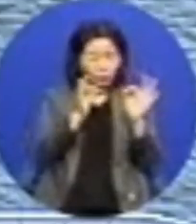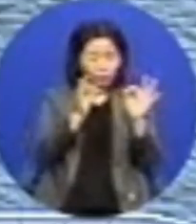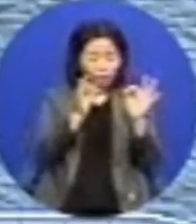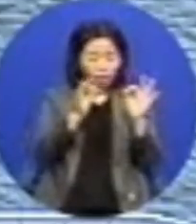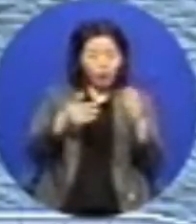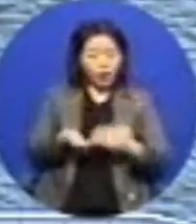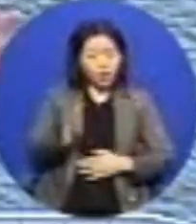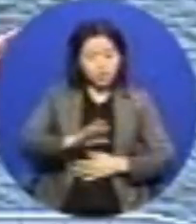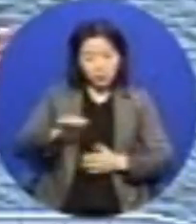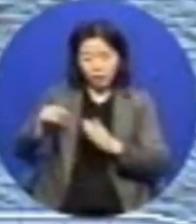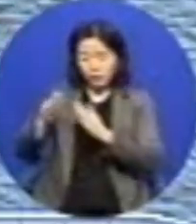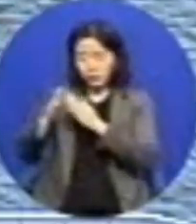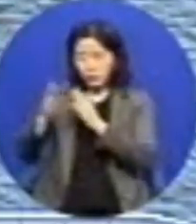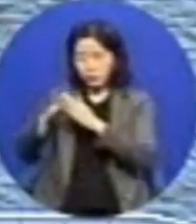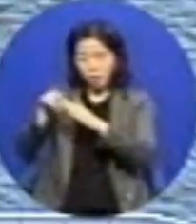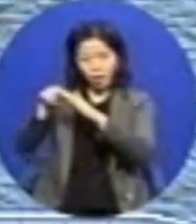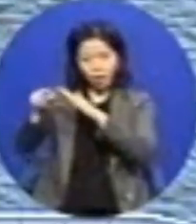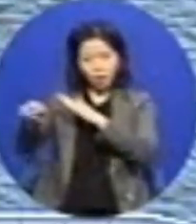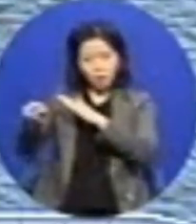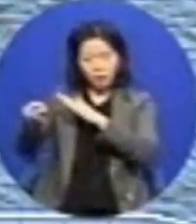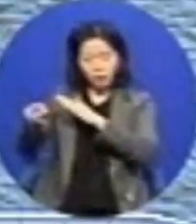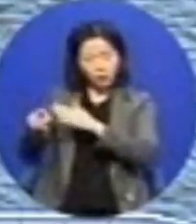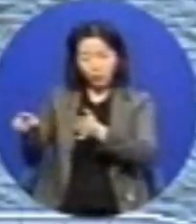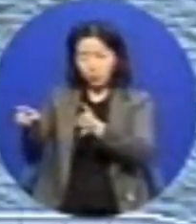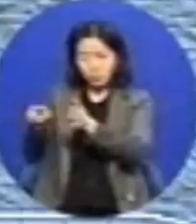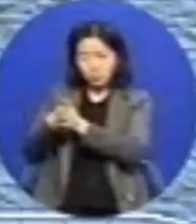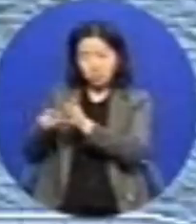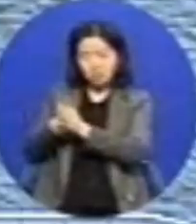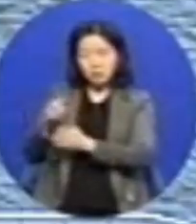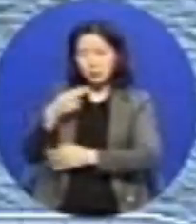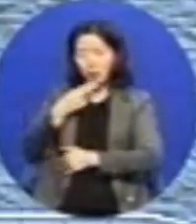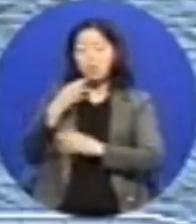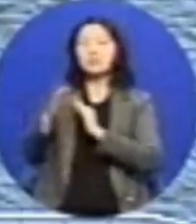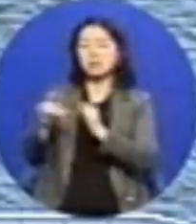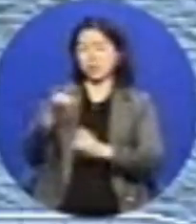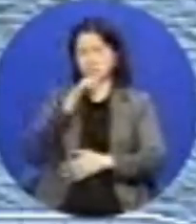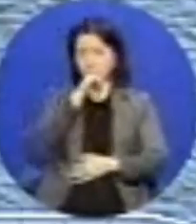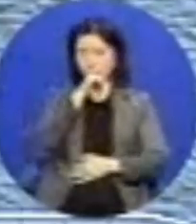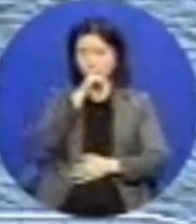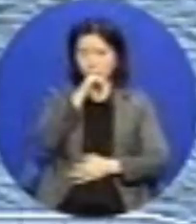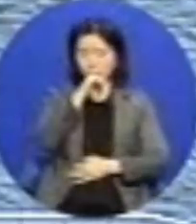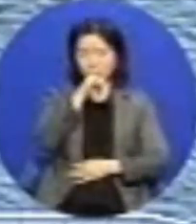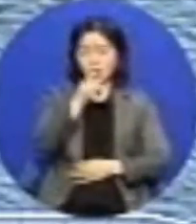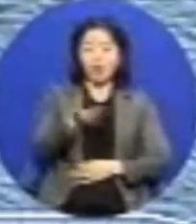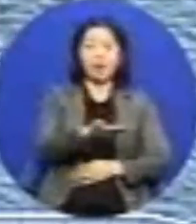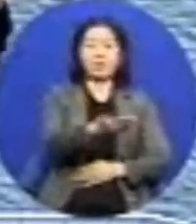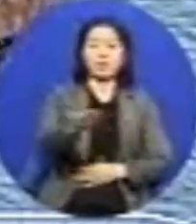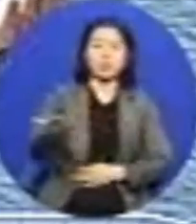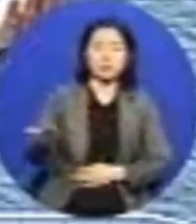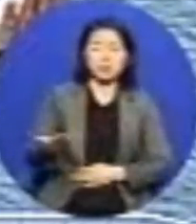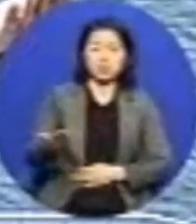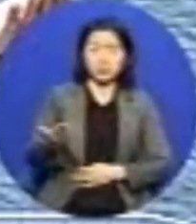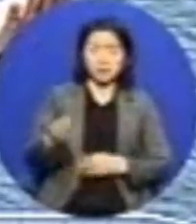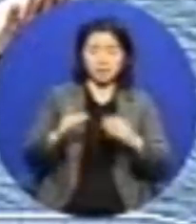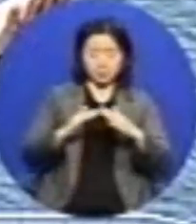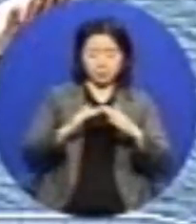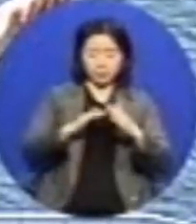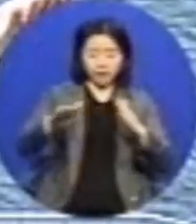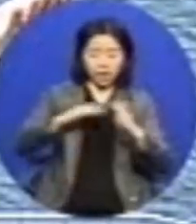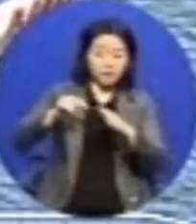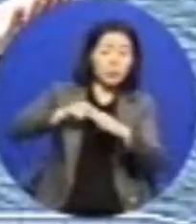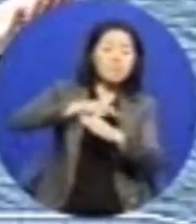전혀 그런 신뢰를 못 받는 분들이 있다는 겁니다 여러분 밖은 가정 바깥에